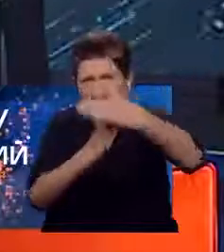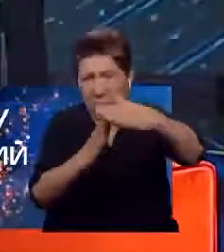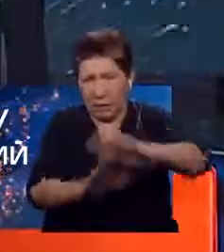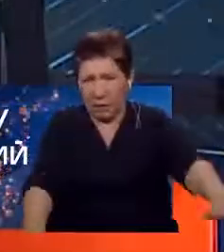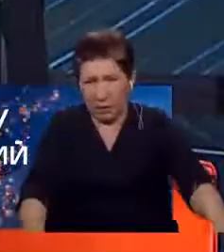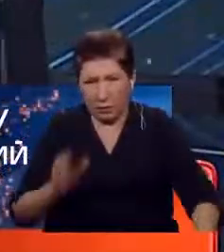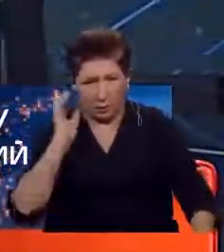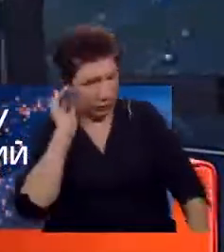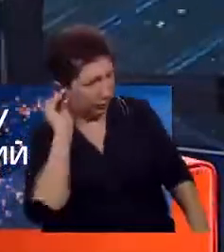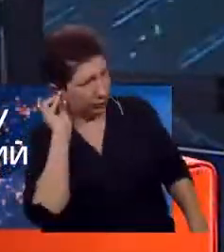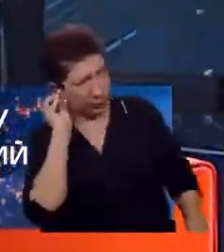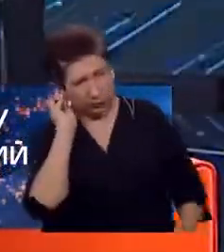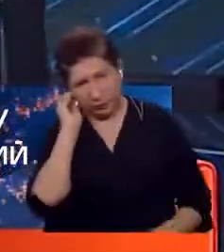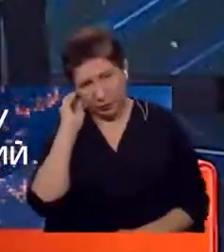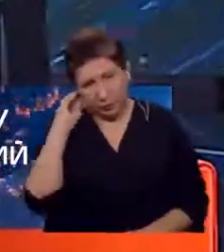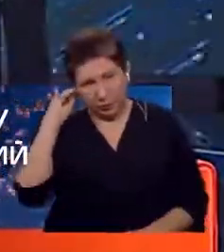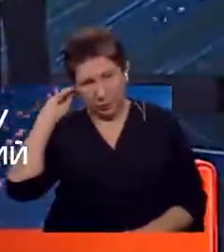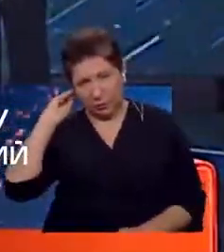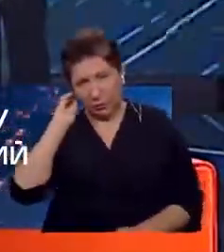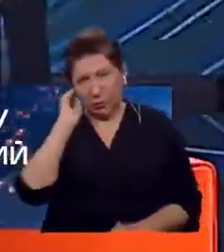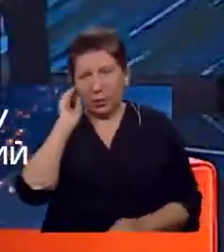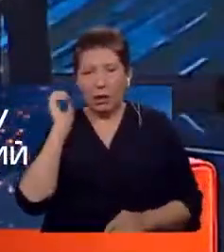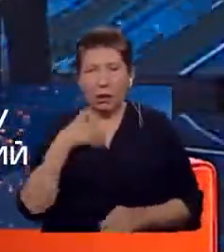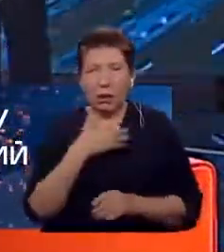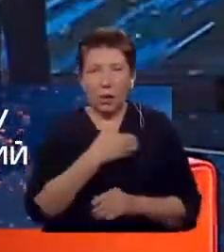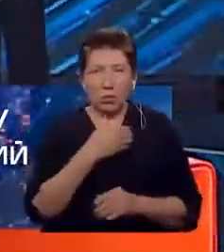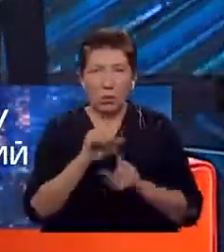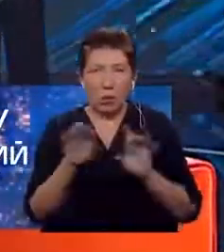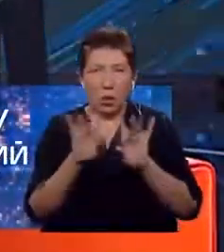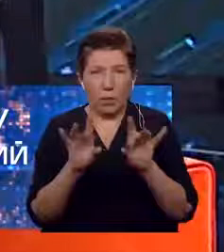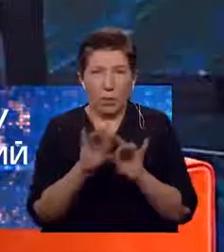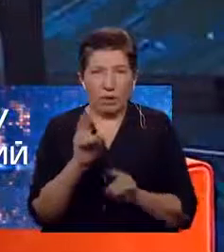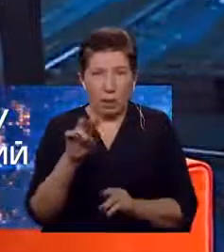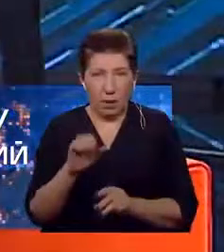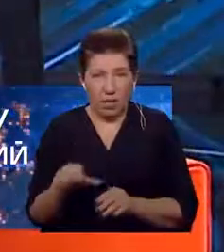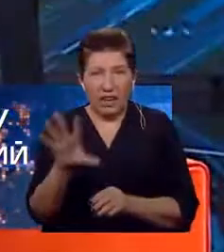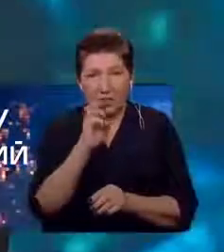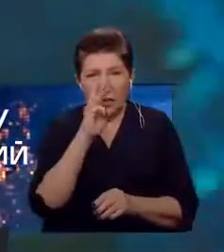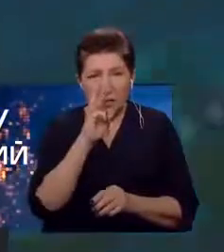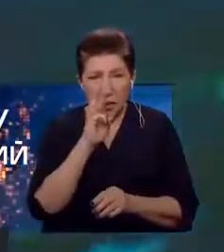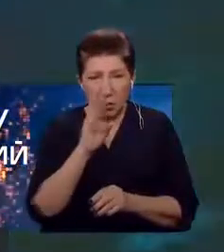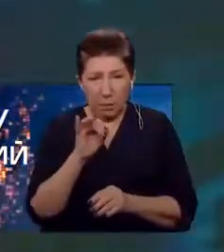ваша відповідь. Я хотів прокоментувати декілька закидів пана Капліна. По-перше, треба сказати, що всі заробітні плати працівників